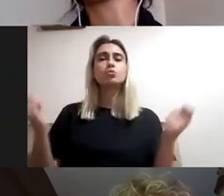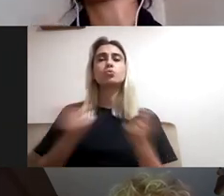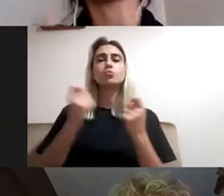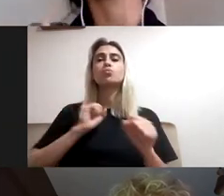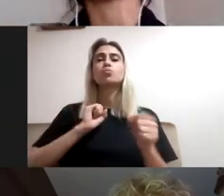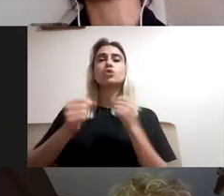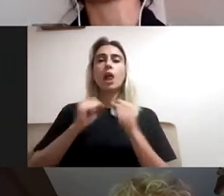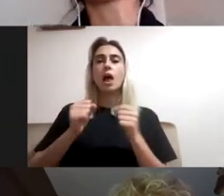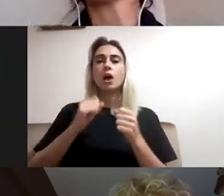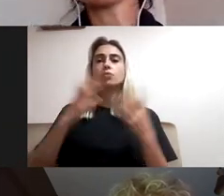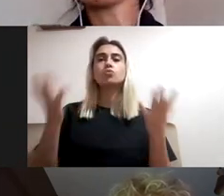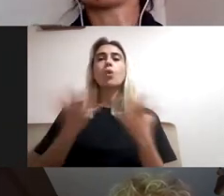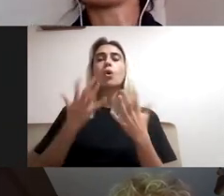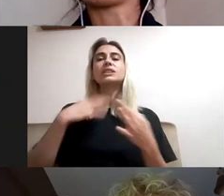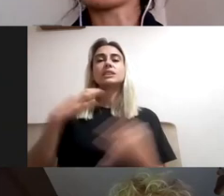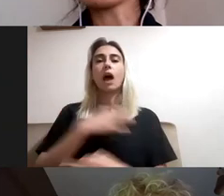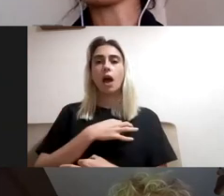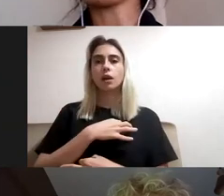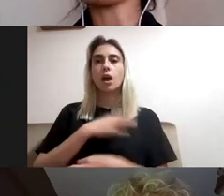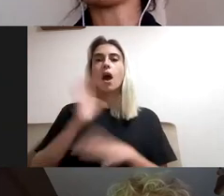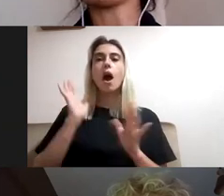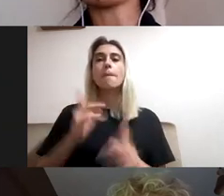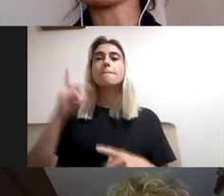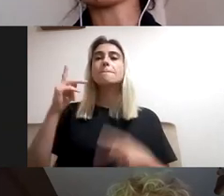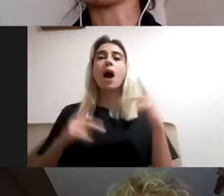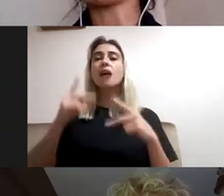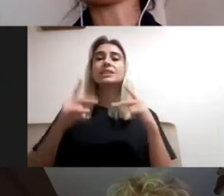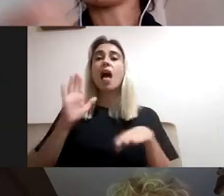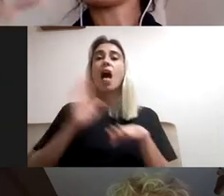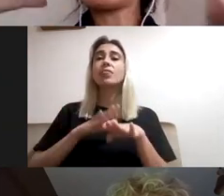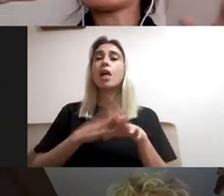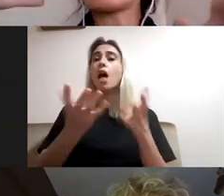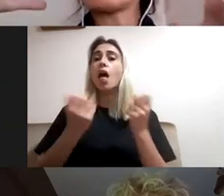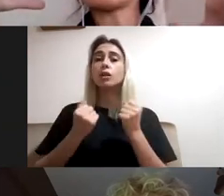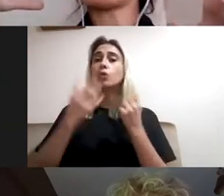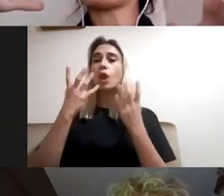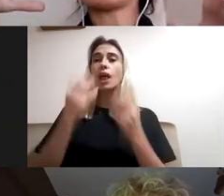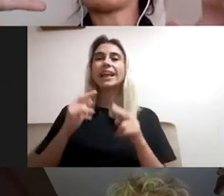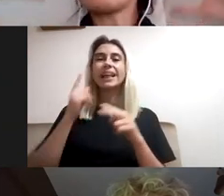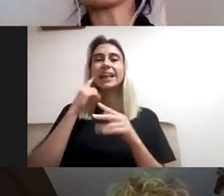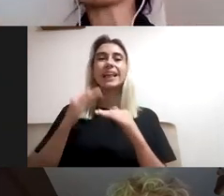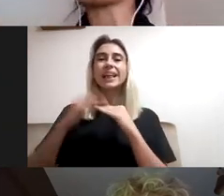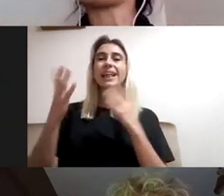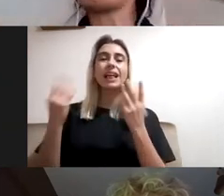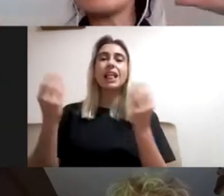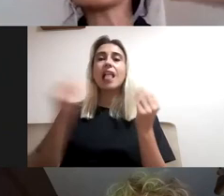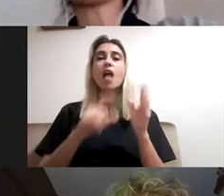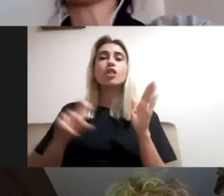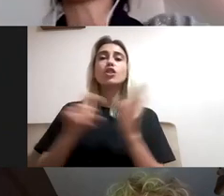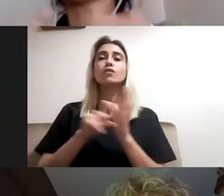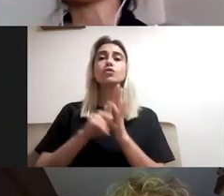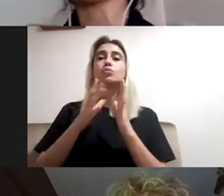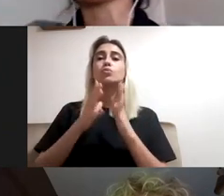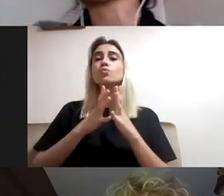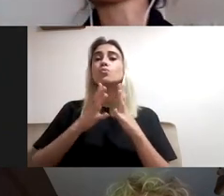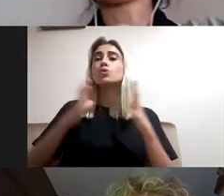mücadele ve çok büyük saygı duyuyorum. Ama bazı şeyleri elde edebilecek olan kitle, nüfus olarak büyüyen kitle